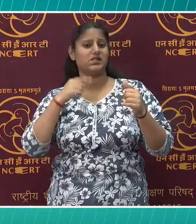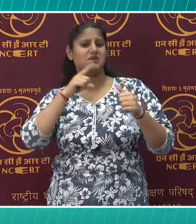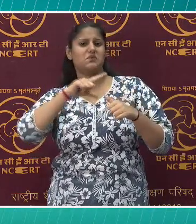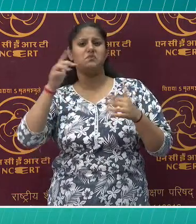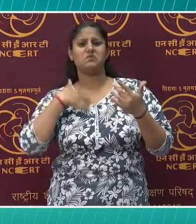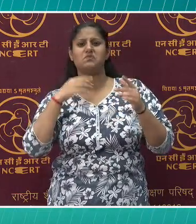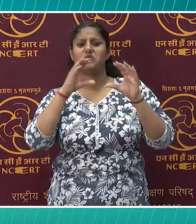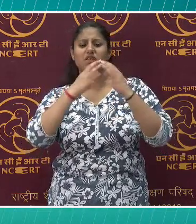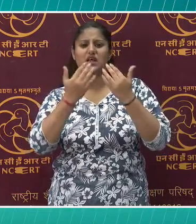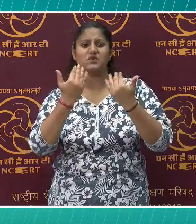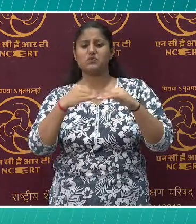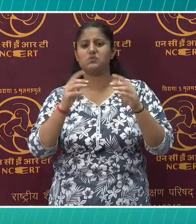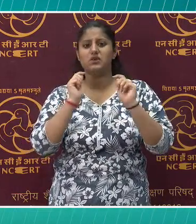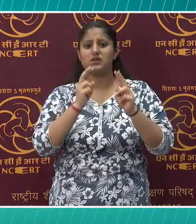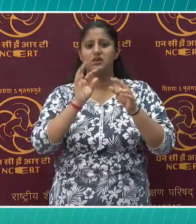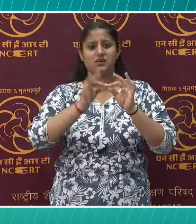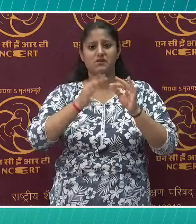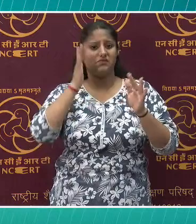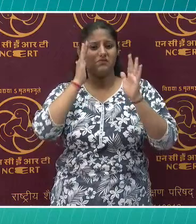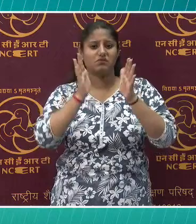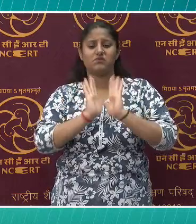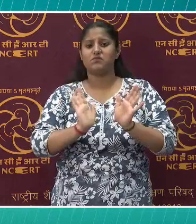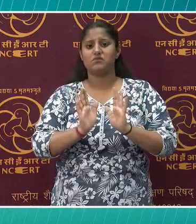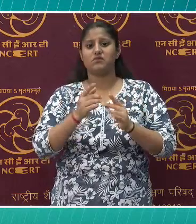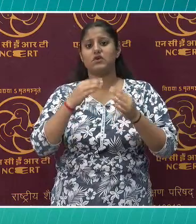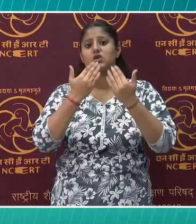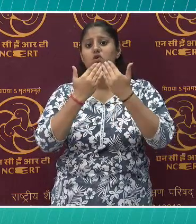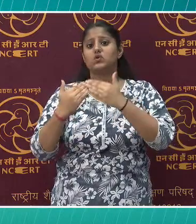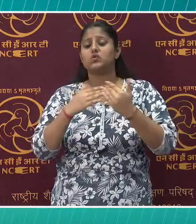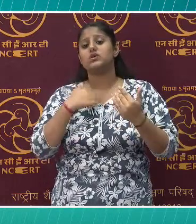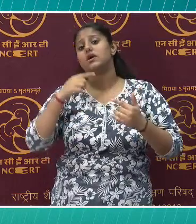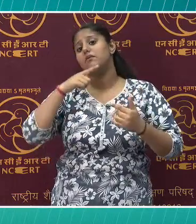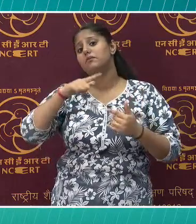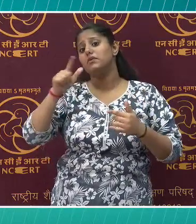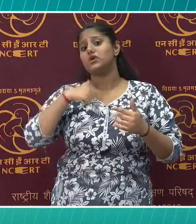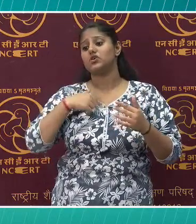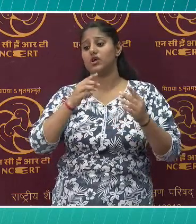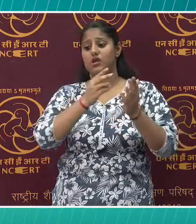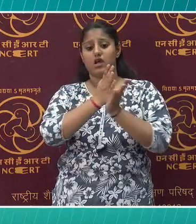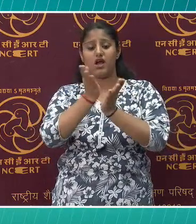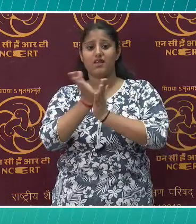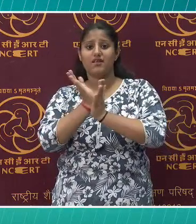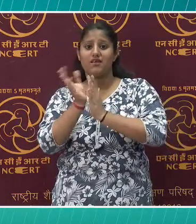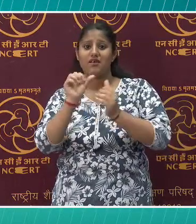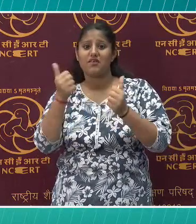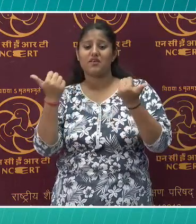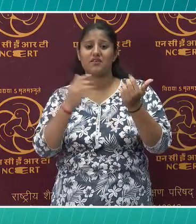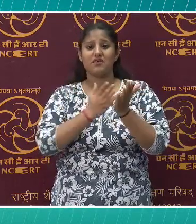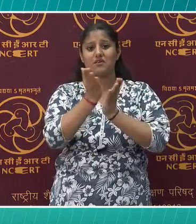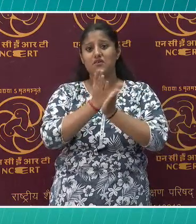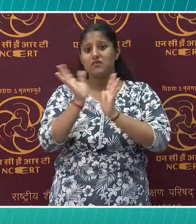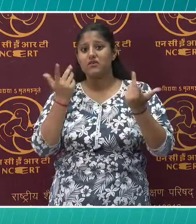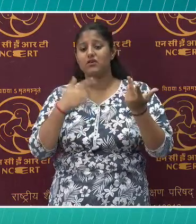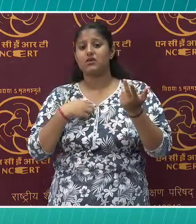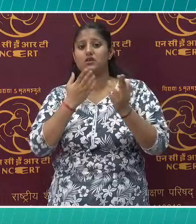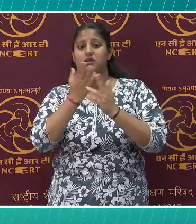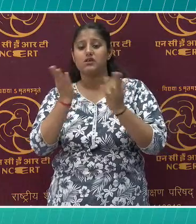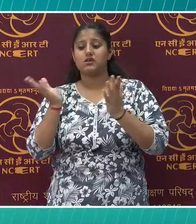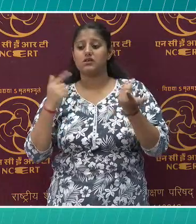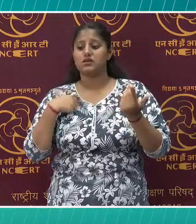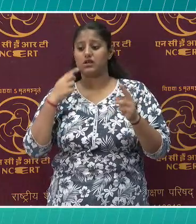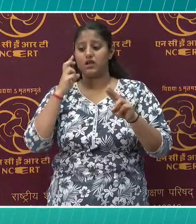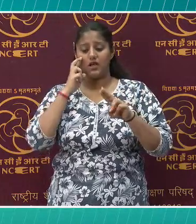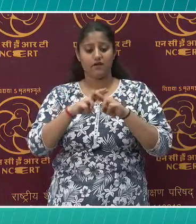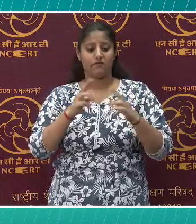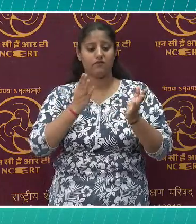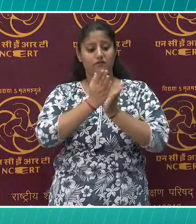in the classrooms. A school should always try to understand that when we move outside, when we see different people, जब हम